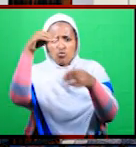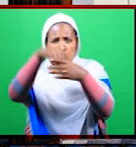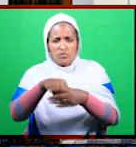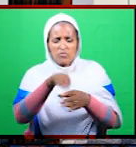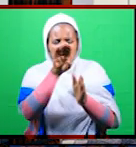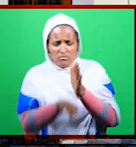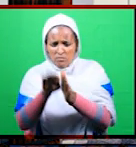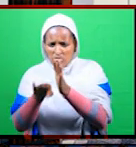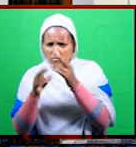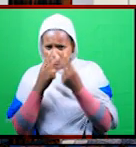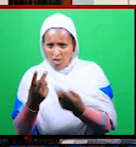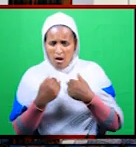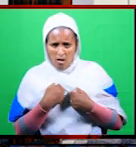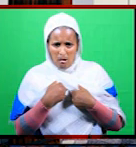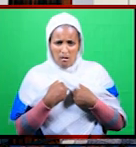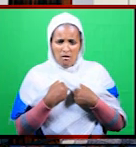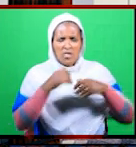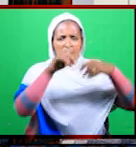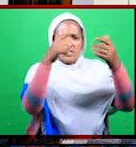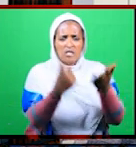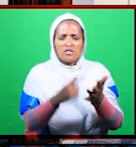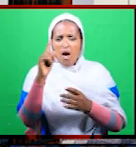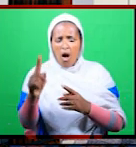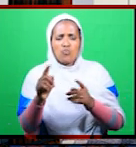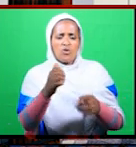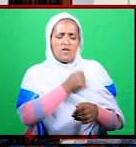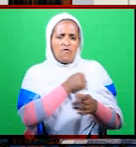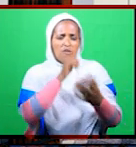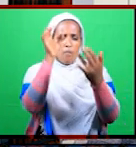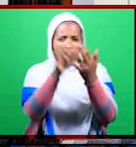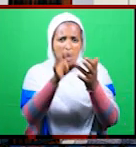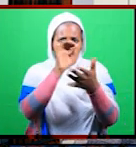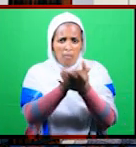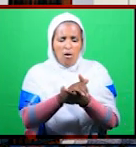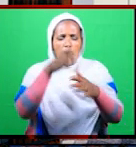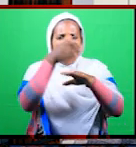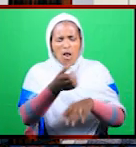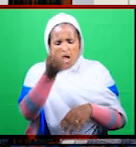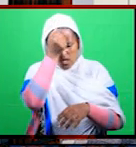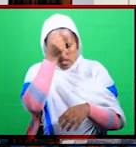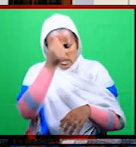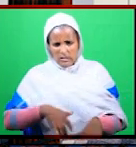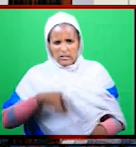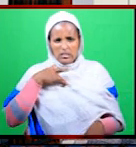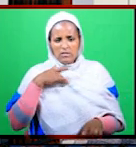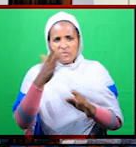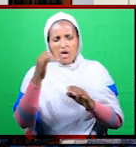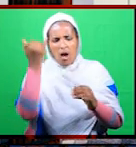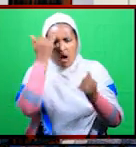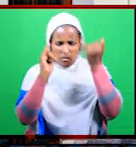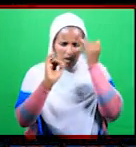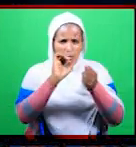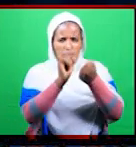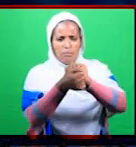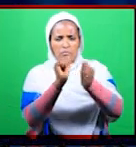እመለከታለሁኝ። ስለዚህ አንዷ እንደ ፍሬ ባገባ በኋላ የምጸጸት ስለሚመስለኝ ሀሳቤን እቀያይራለሁ። ምን